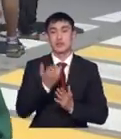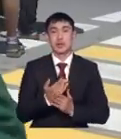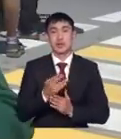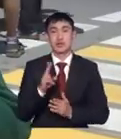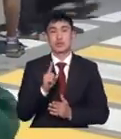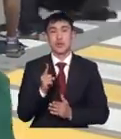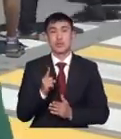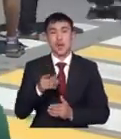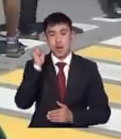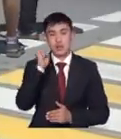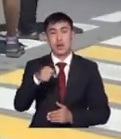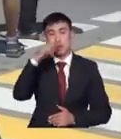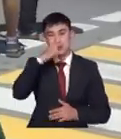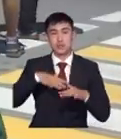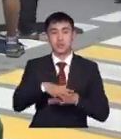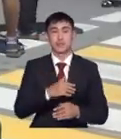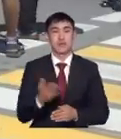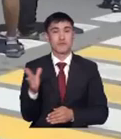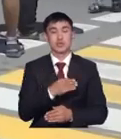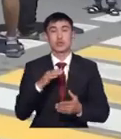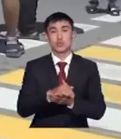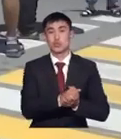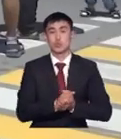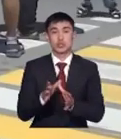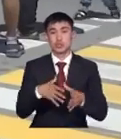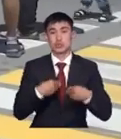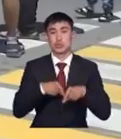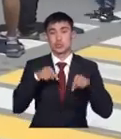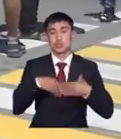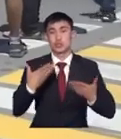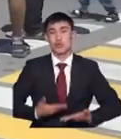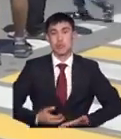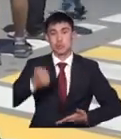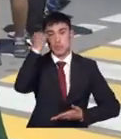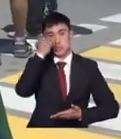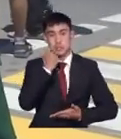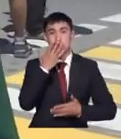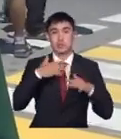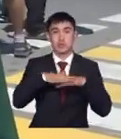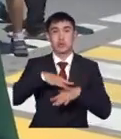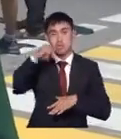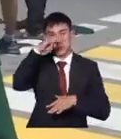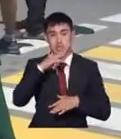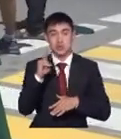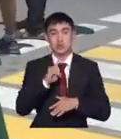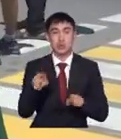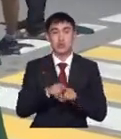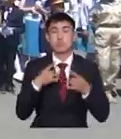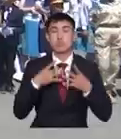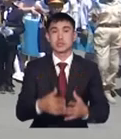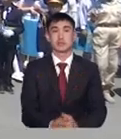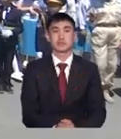что алга, Казахстан! Мы все дружной семьей здесь живем. Спасибо Ассамблее народа Казахстана за такой